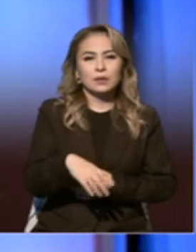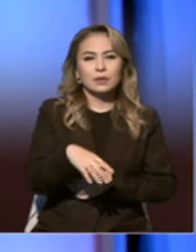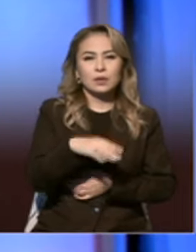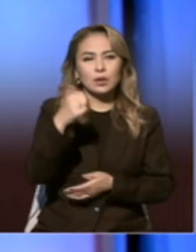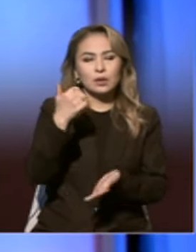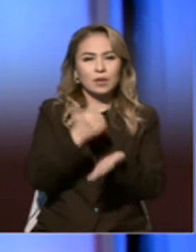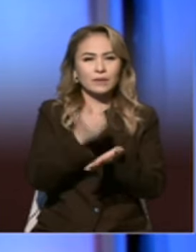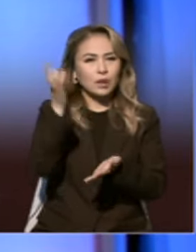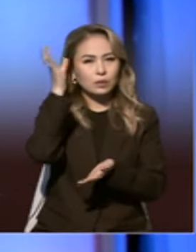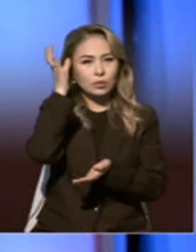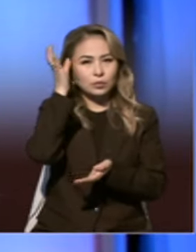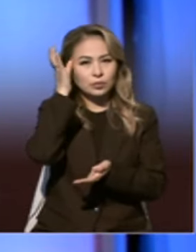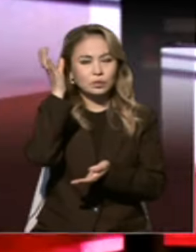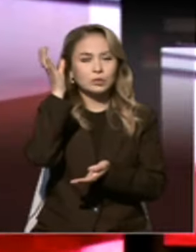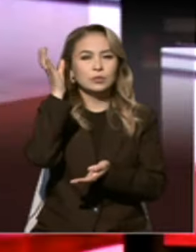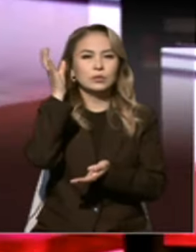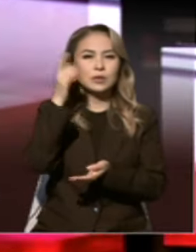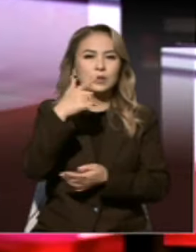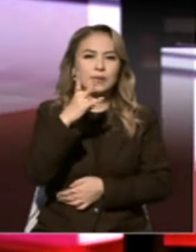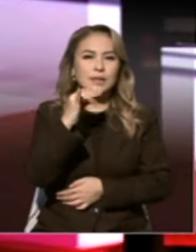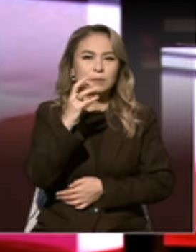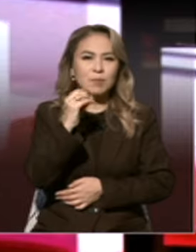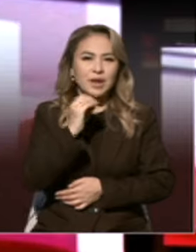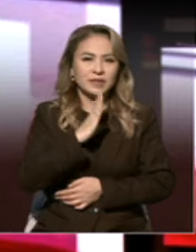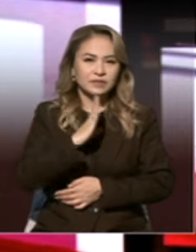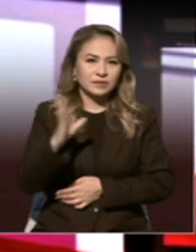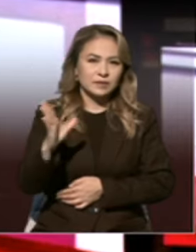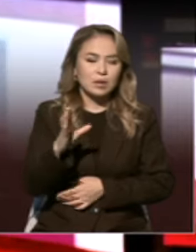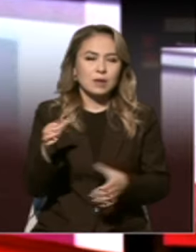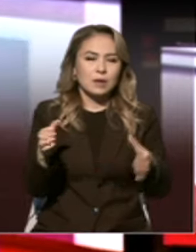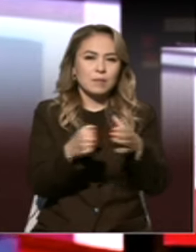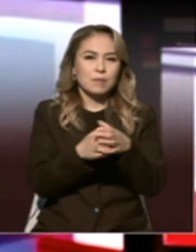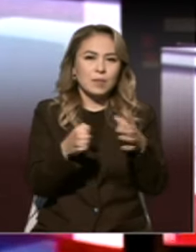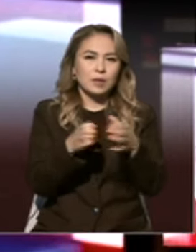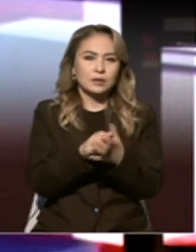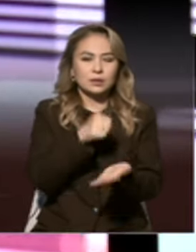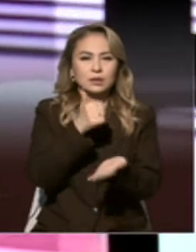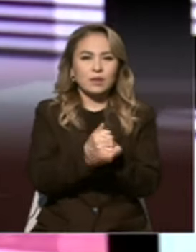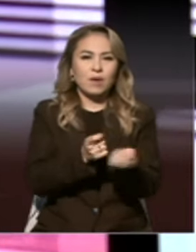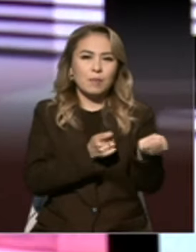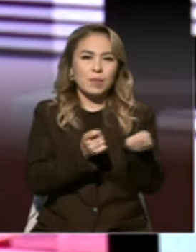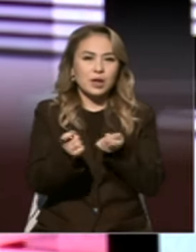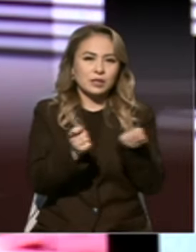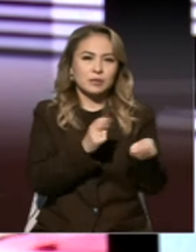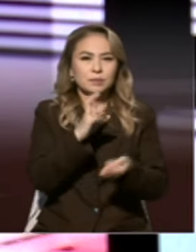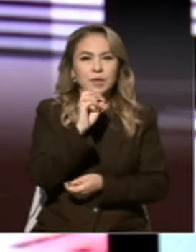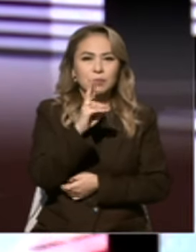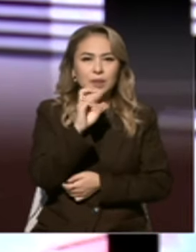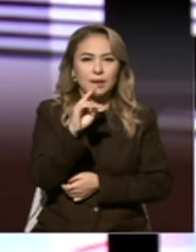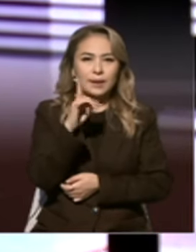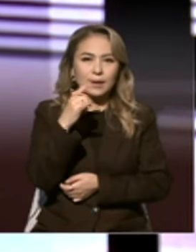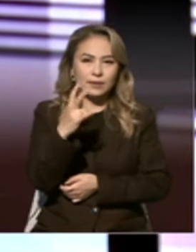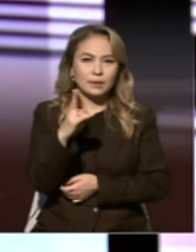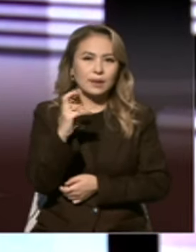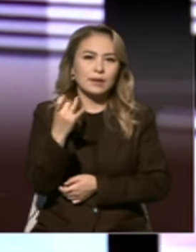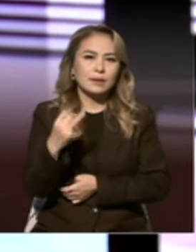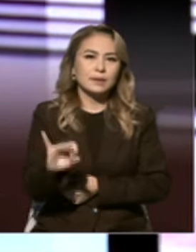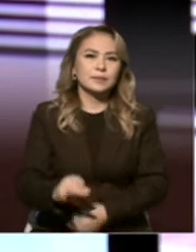ғылымдарының докторы Орденбек Мәзбаев және Байтақ Жасылдар партиясының орталық аппарат басшысы Бекберген Керей.